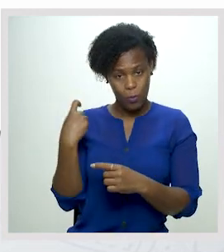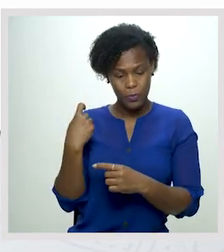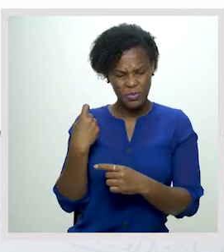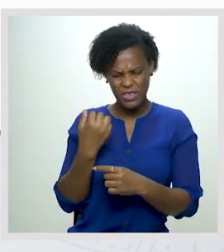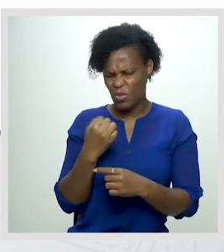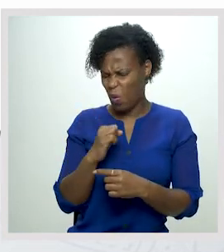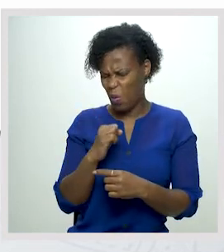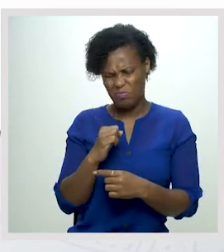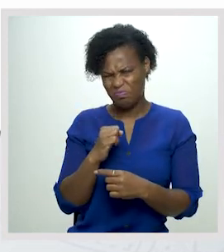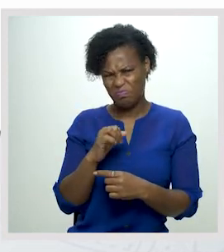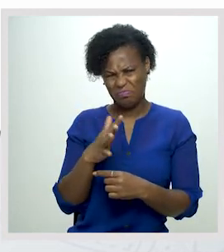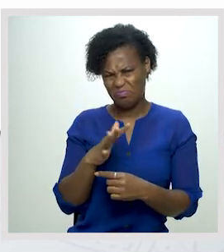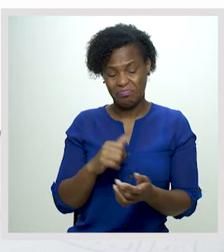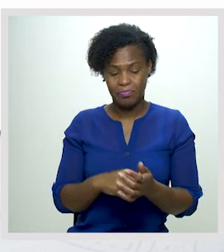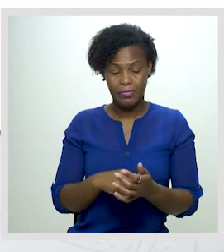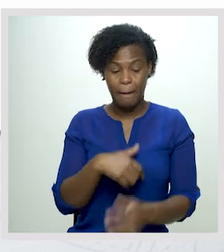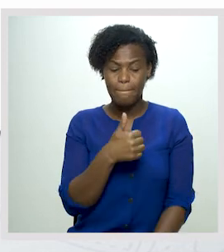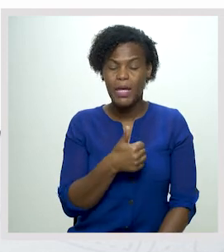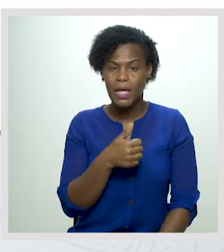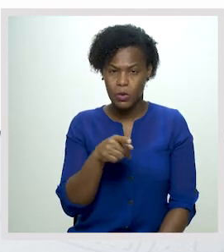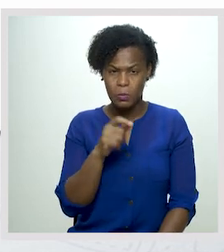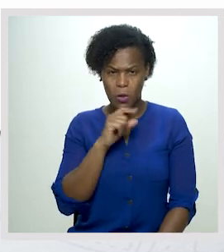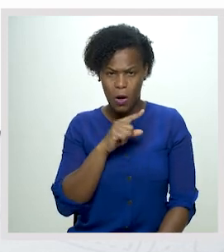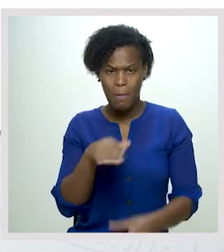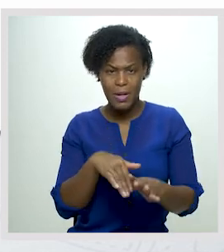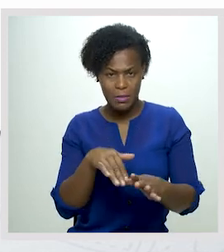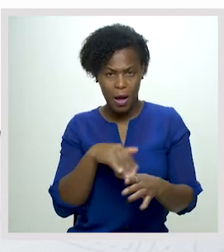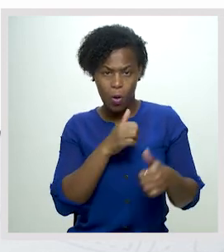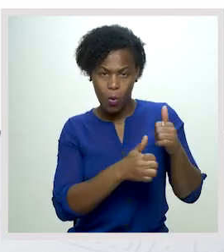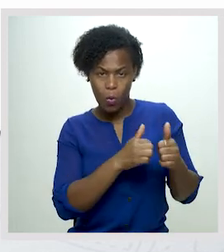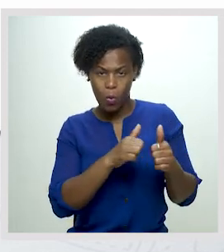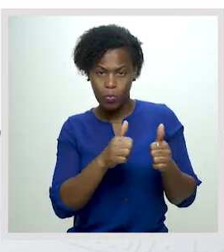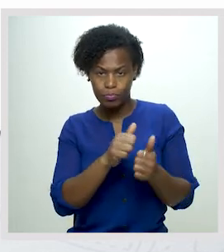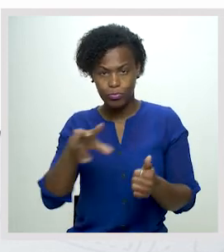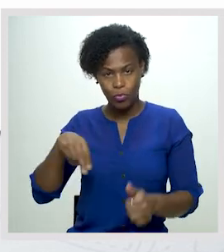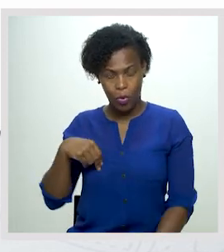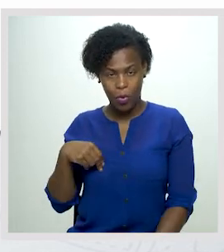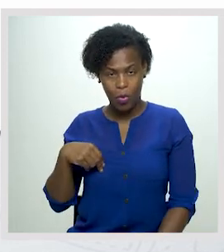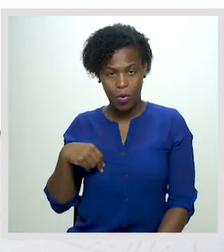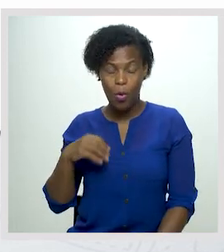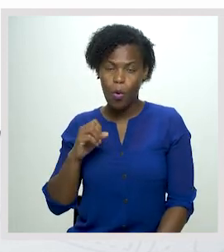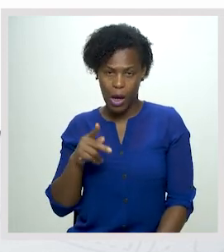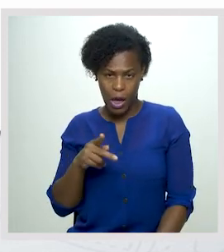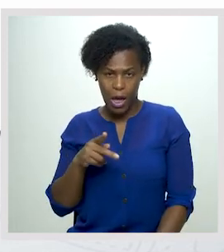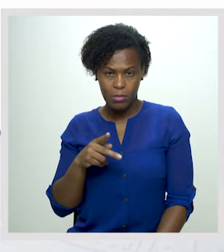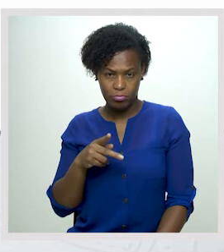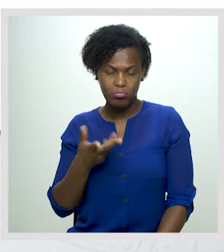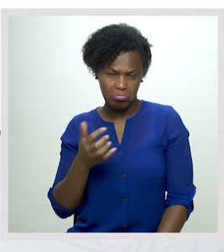vraiment. B. Tu peux participer au concours avec nous? Ok, avec